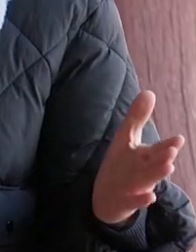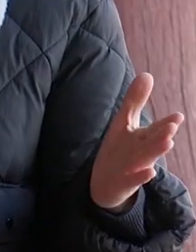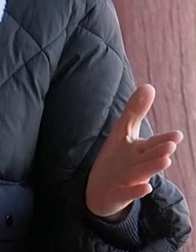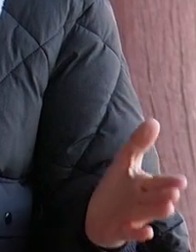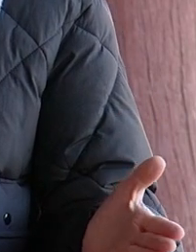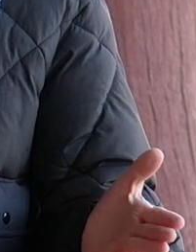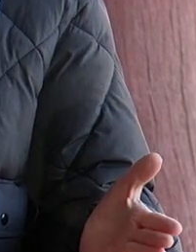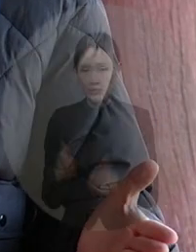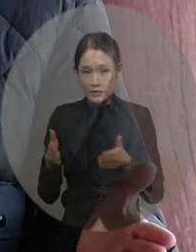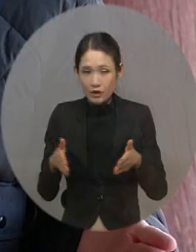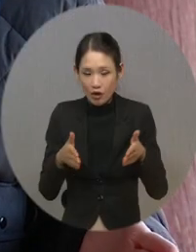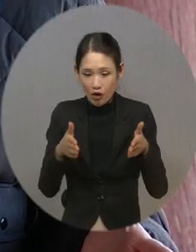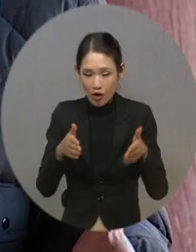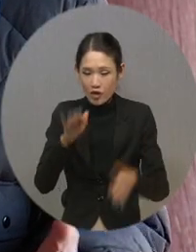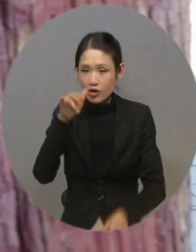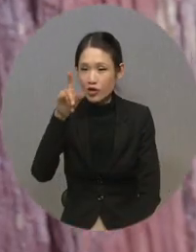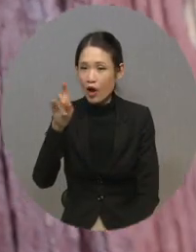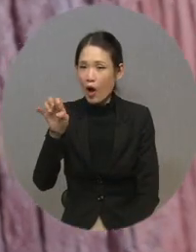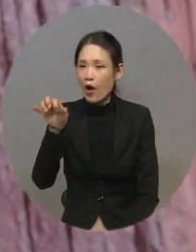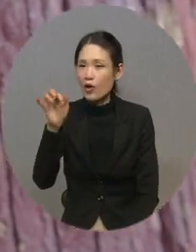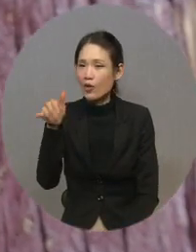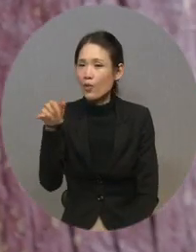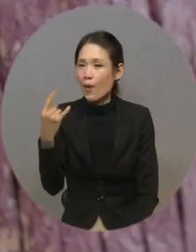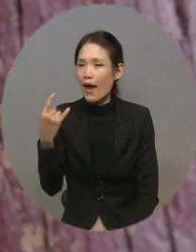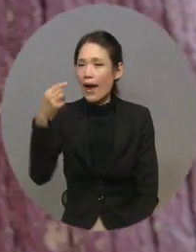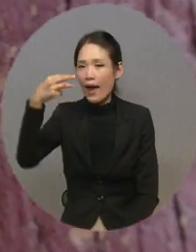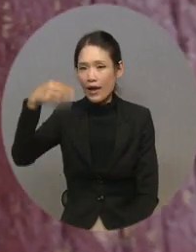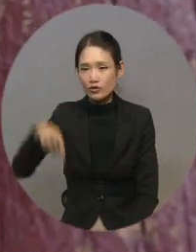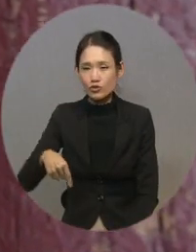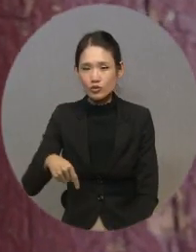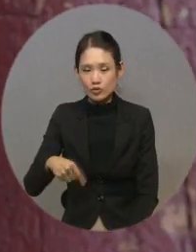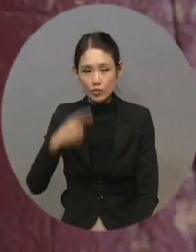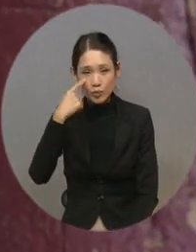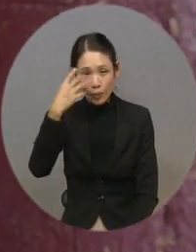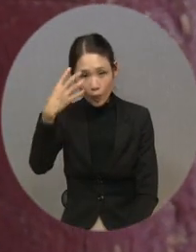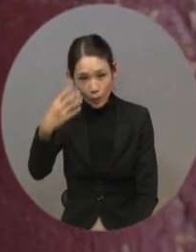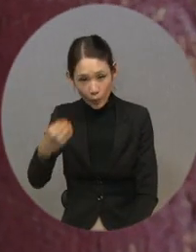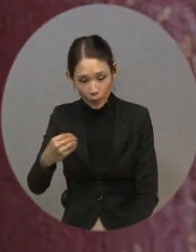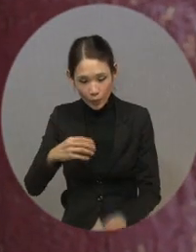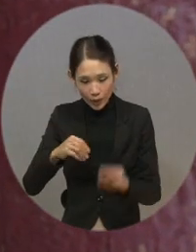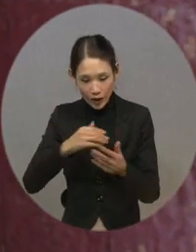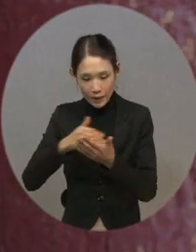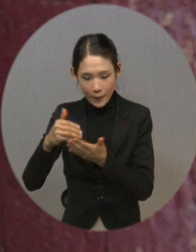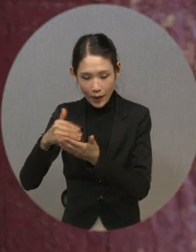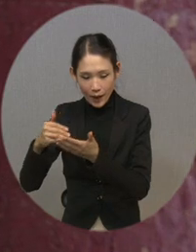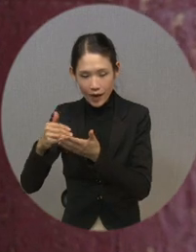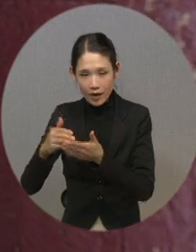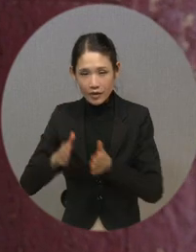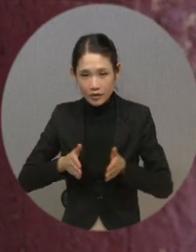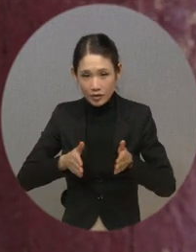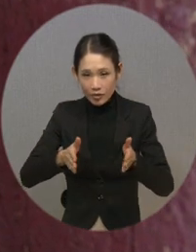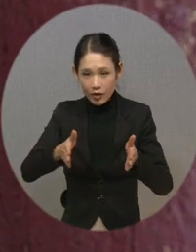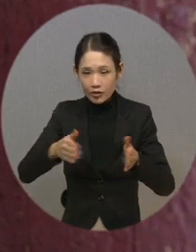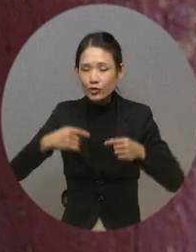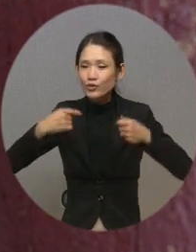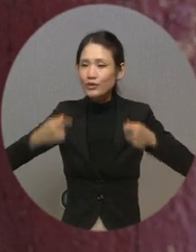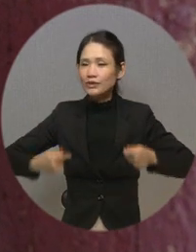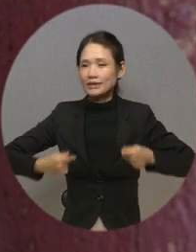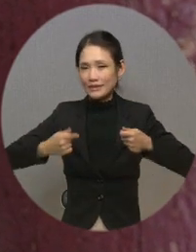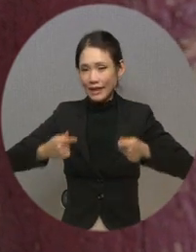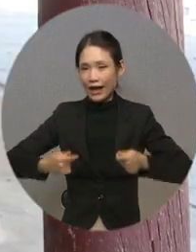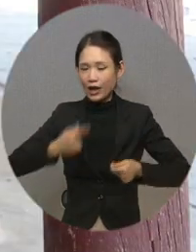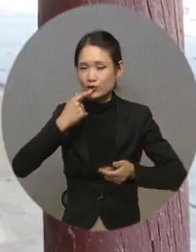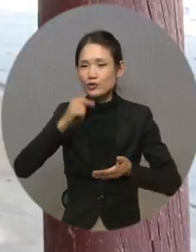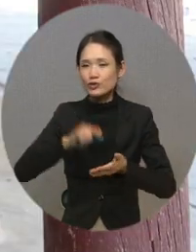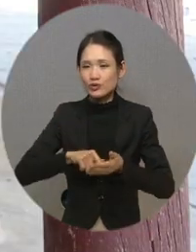길은 경회루로 가는 길입니다. 보시는 것처럼 바닥이 평평하고 또 경사가 완만해서 휠체어가 쉽게 이동할 수